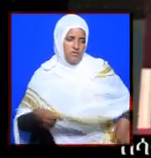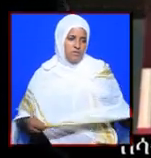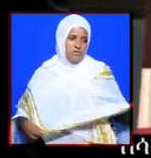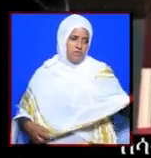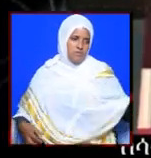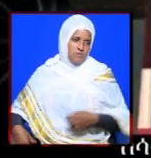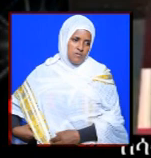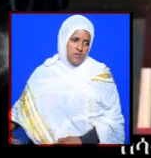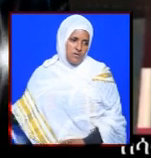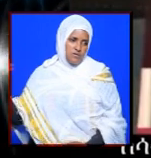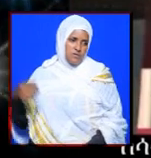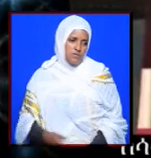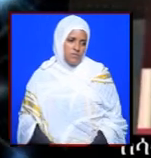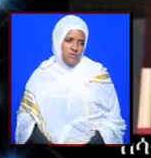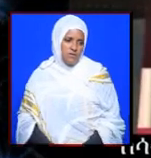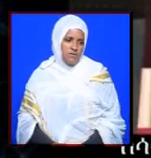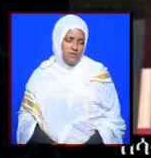መሆን አለባት ነው የሚለው።